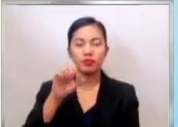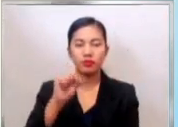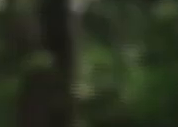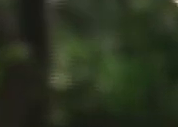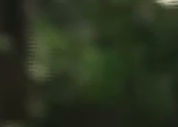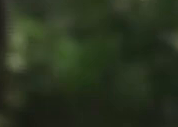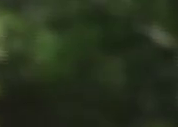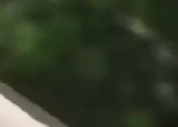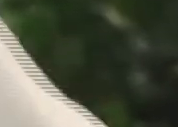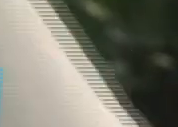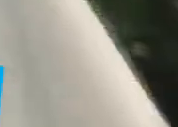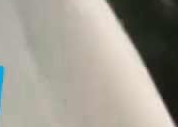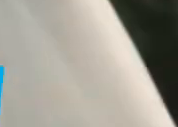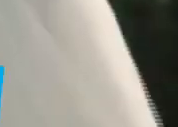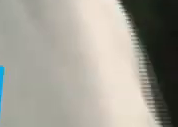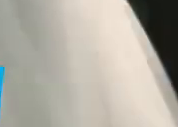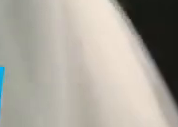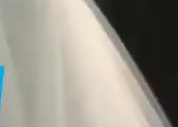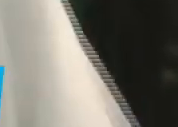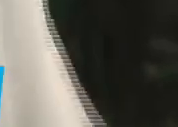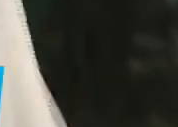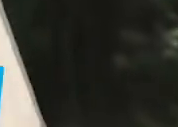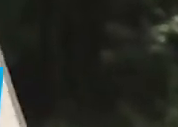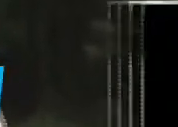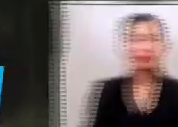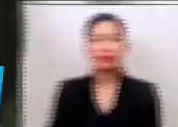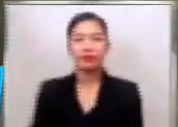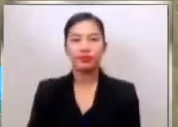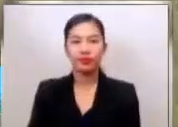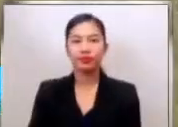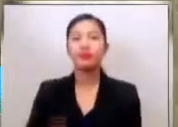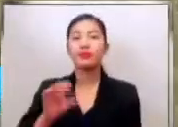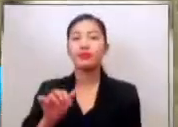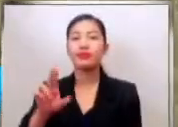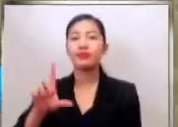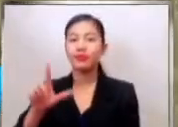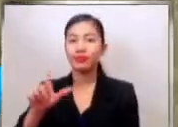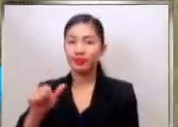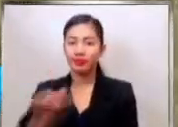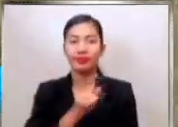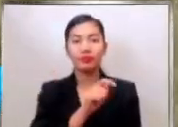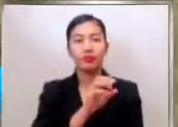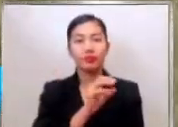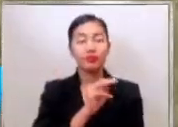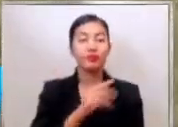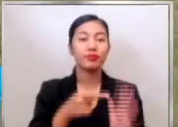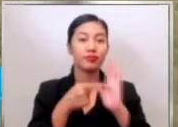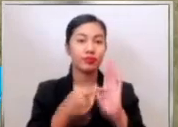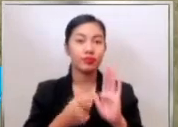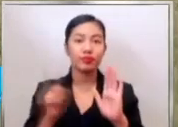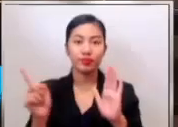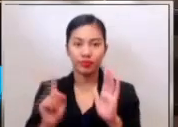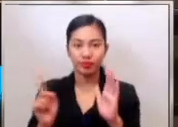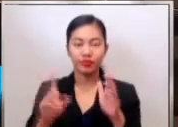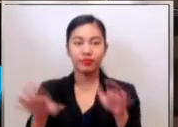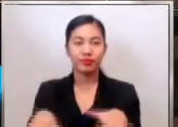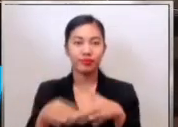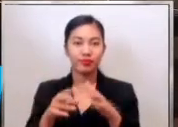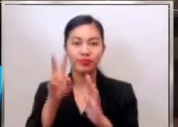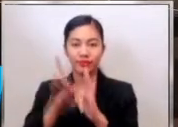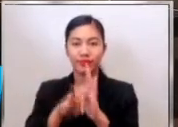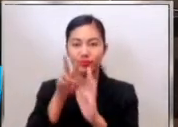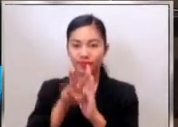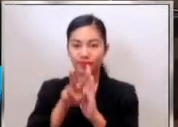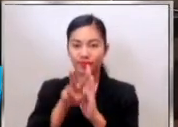cse.gov.ph/career. Ipinasilip ni Carla Belliana at Tom Rodriguez ang prenup video nila directed by Bob Nicolas. Makulit